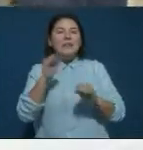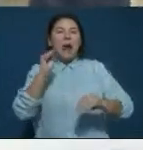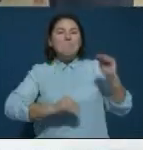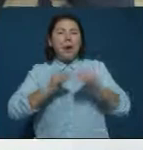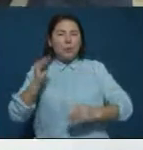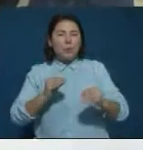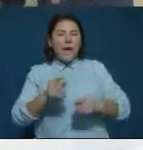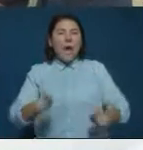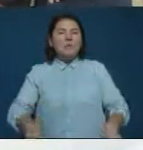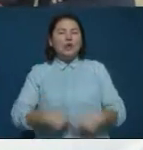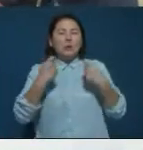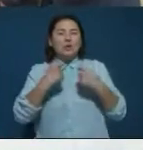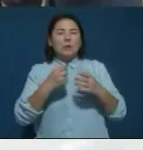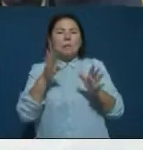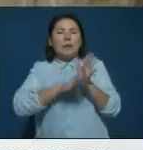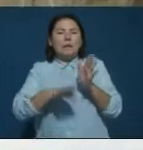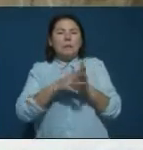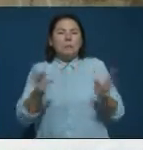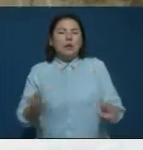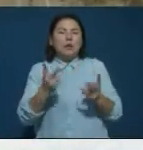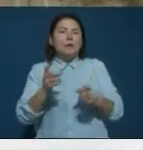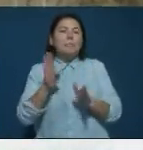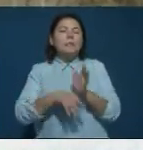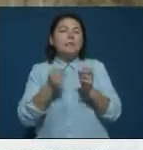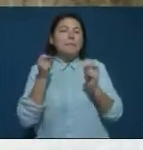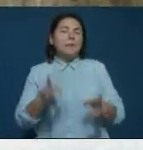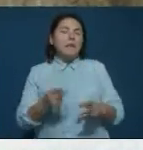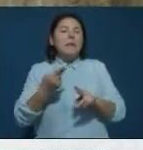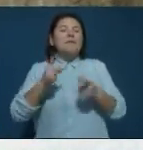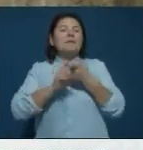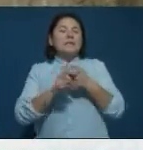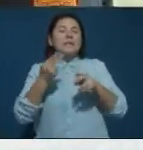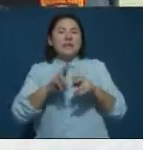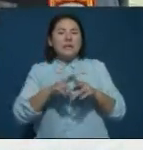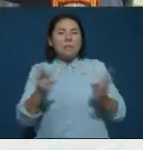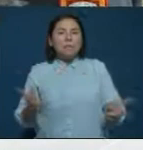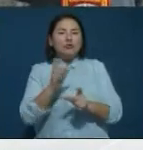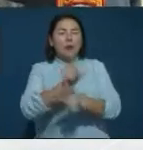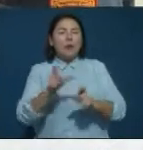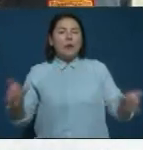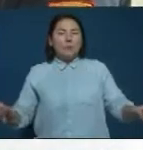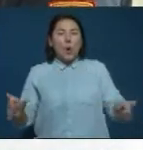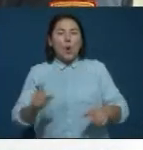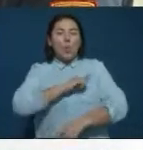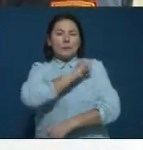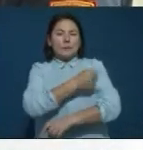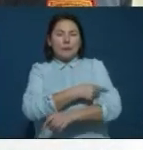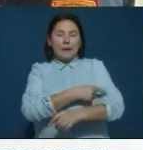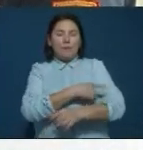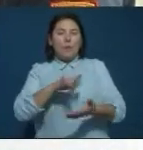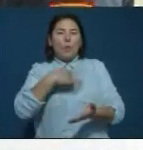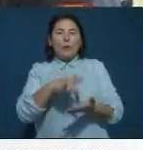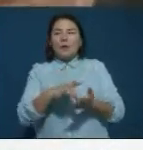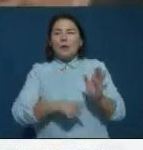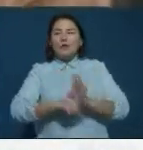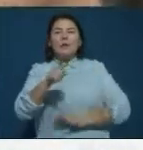а также с нарушением элементарных правил пожарной безопасности. В связи с этим огнеборцы усилили профилактические мероприятия в областном центре. Начались